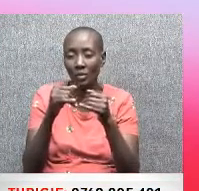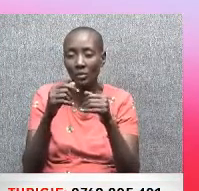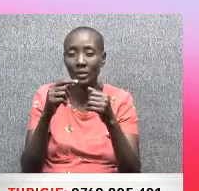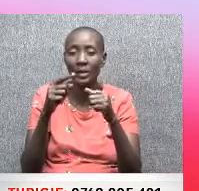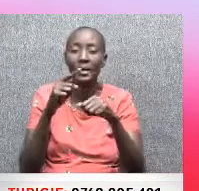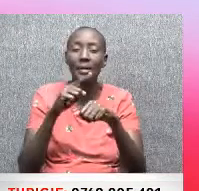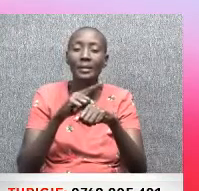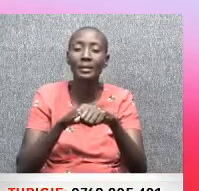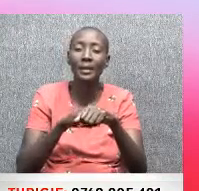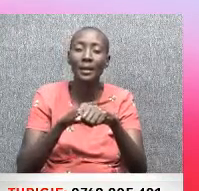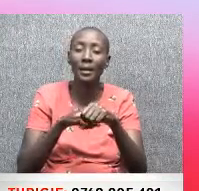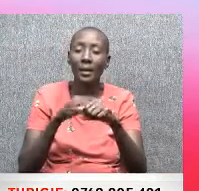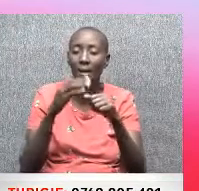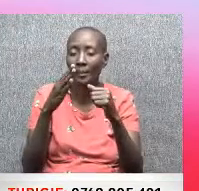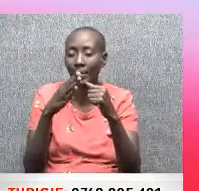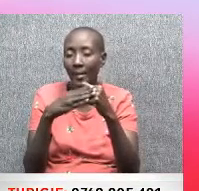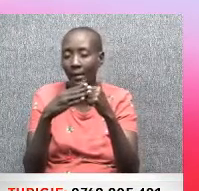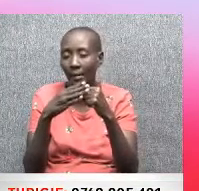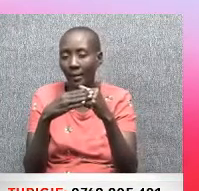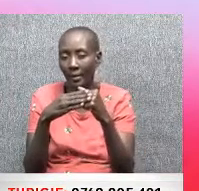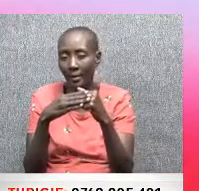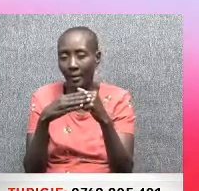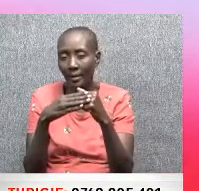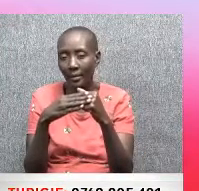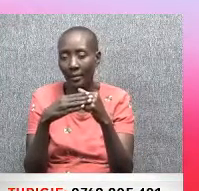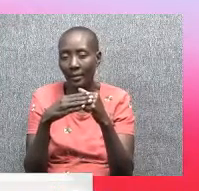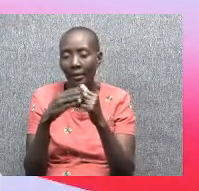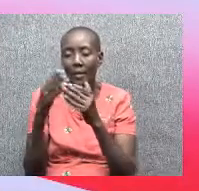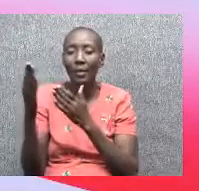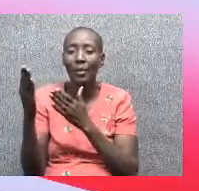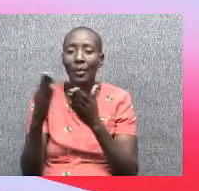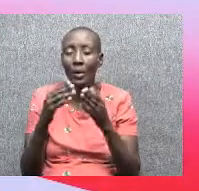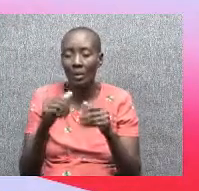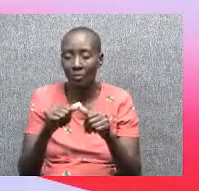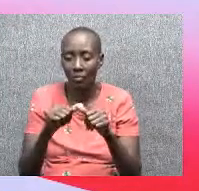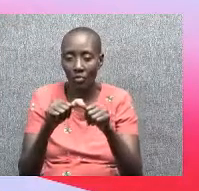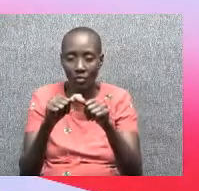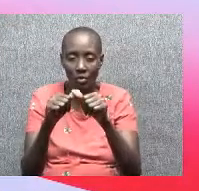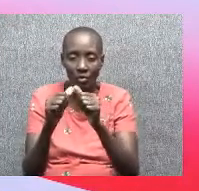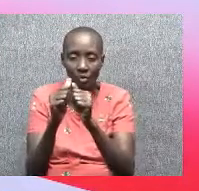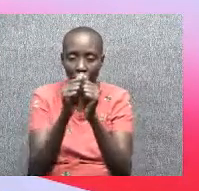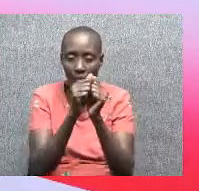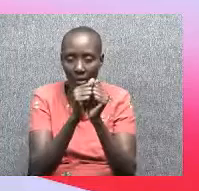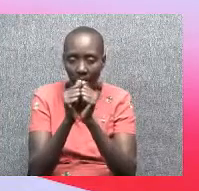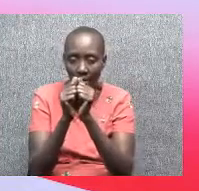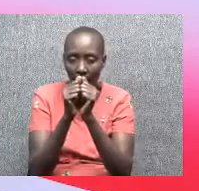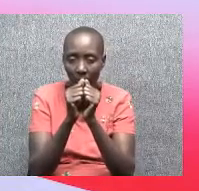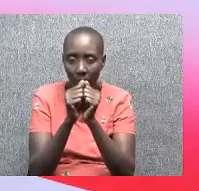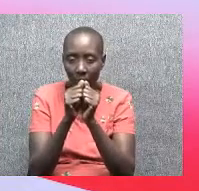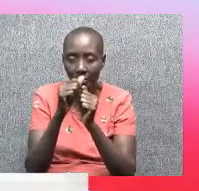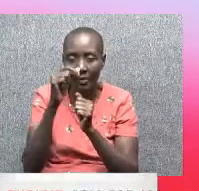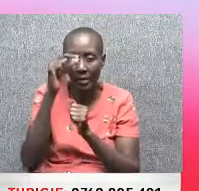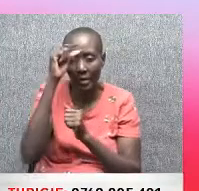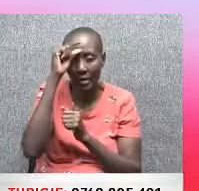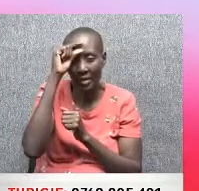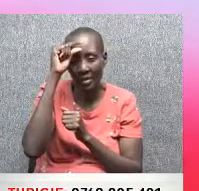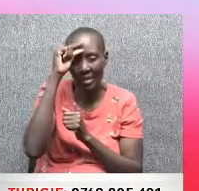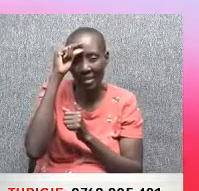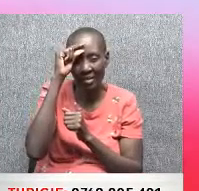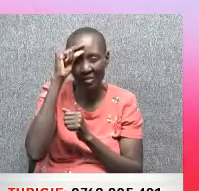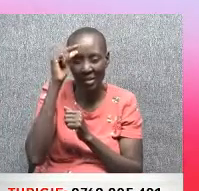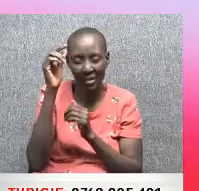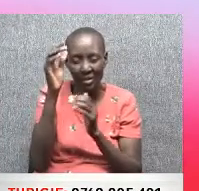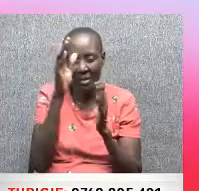TV47, awamu ni ya saa 3. Karibu sana, tuendelee kukupasha. Serikali inazimia kuunda